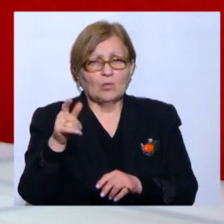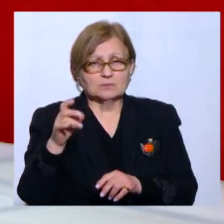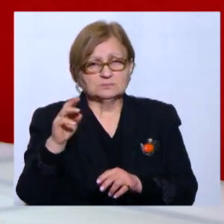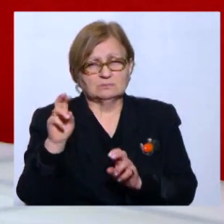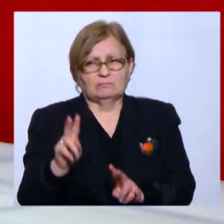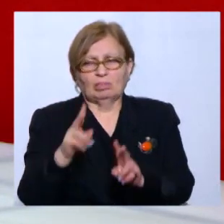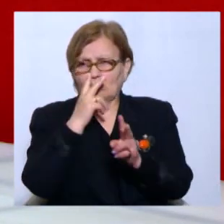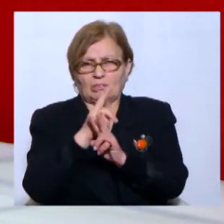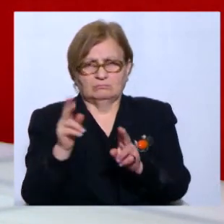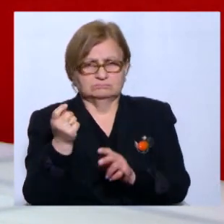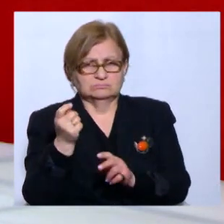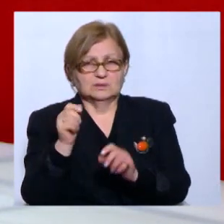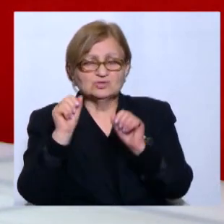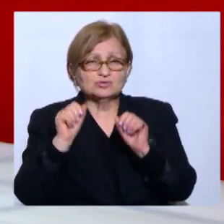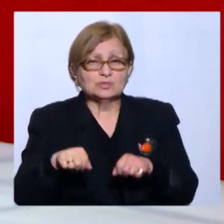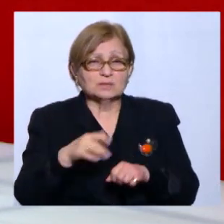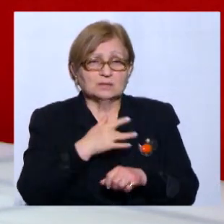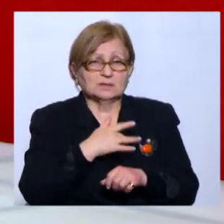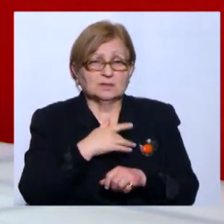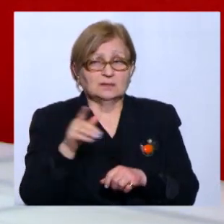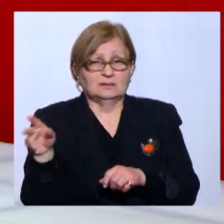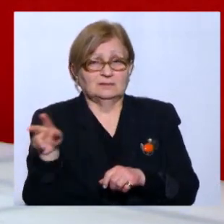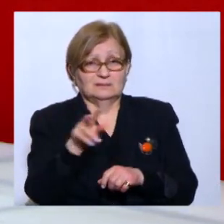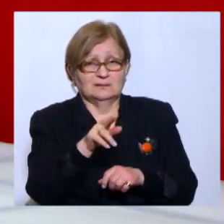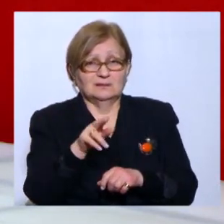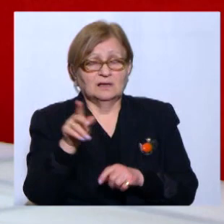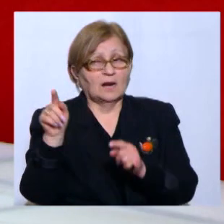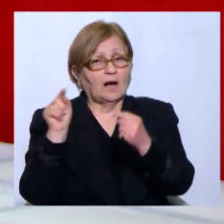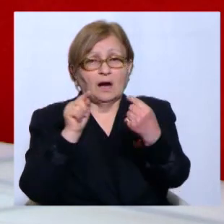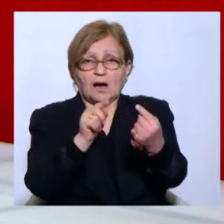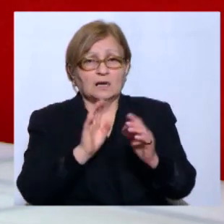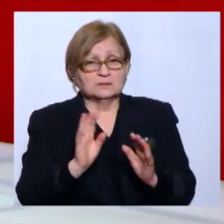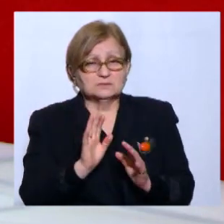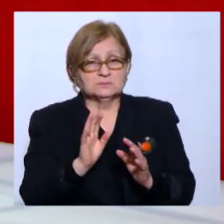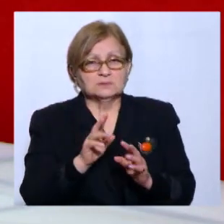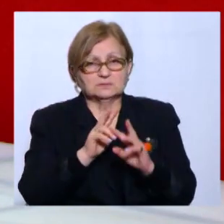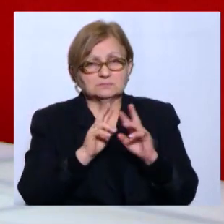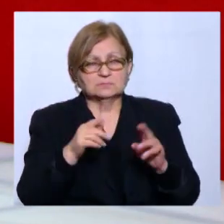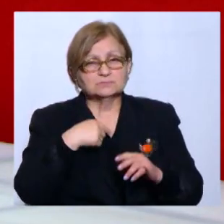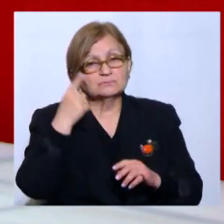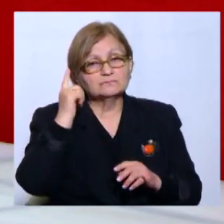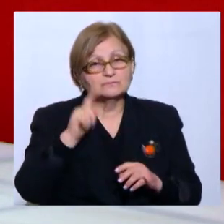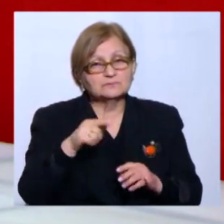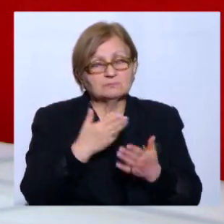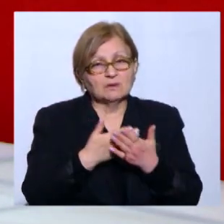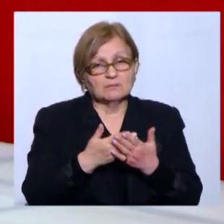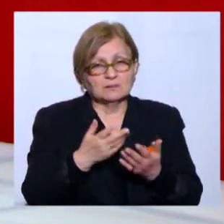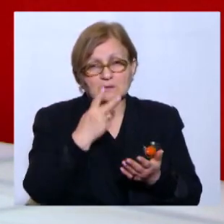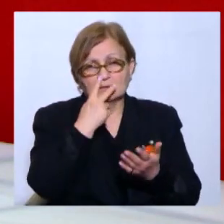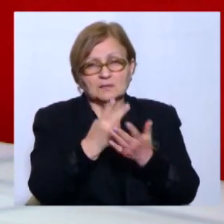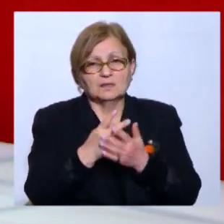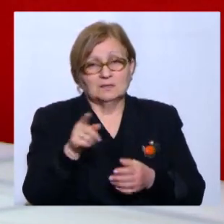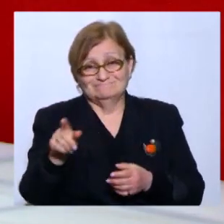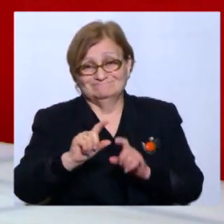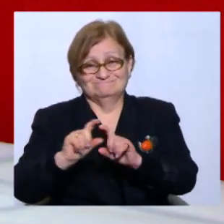გავიხსენეთ. პრინციპში შეიძლება ითქვას, რომ პითაგორის თეორემა, რა თქმა უნდა, არ ეწინააღმდეგება კოსინუსების თეორემას. ჩვენ ვიცით, რომ მაგალითად, აი მოდით